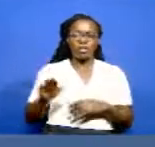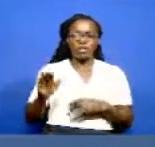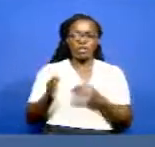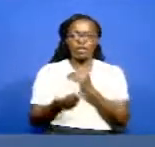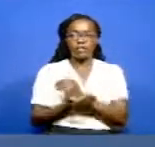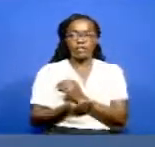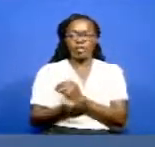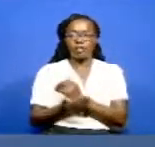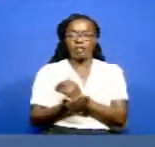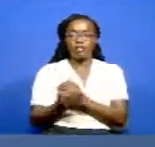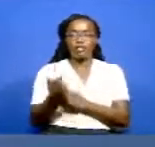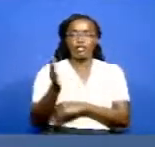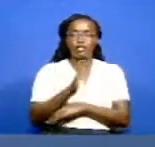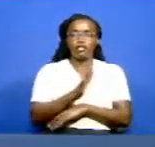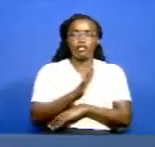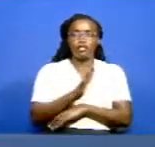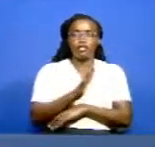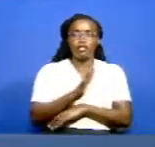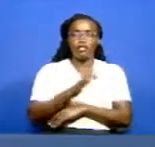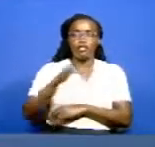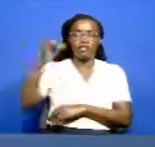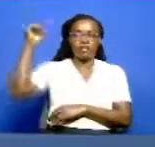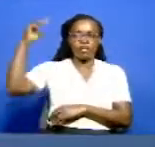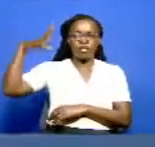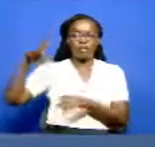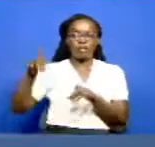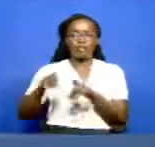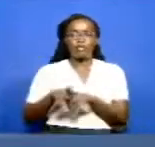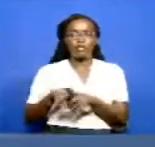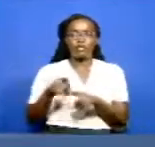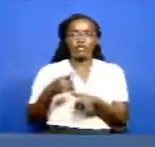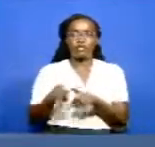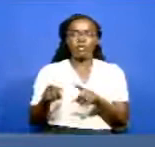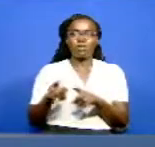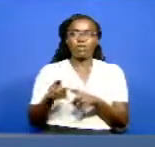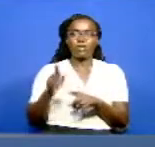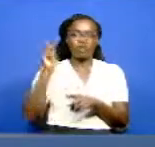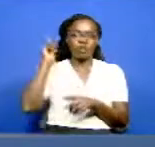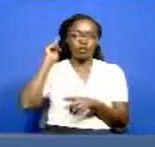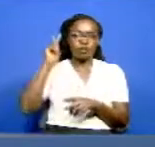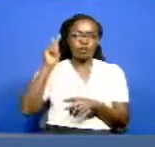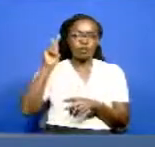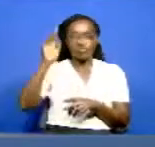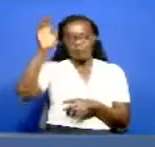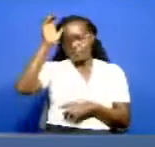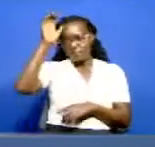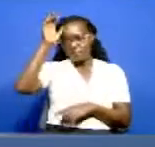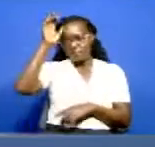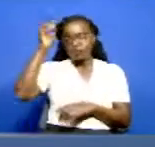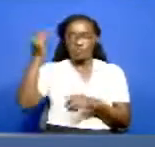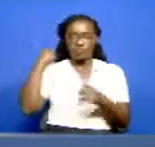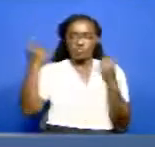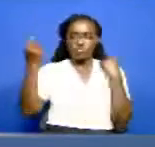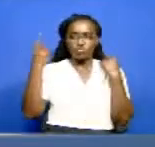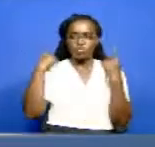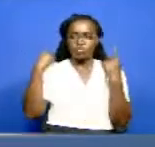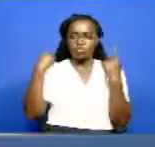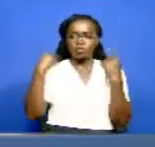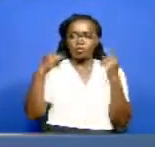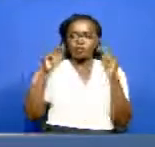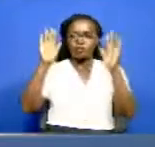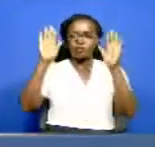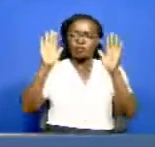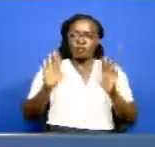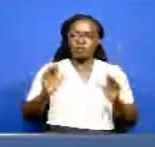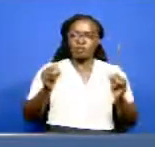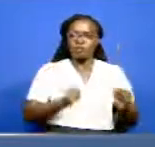asubuhi. Jioni itakuwa yenye vipindi vya jua vile vile, lakini sehemu za Kisii hadi Eldoret, Kericho, sehemu za Kisumu,